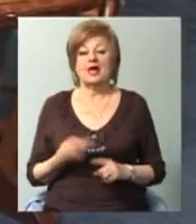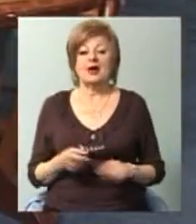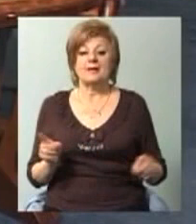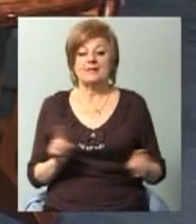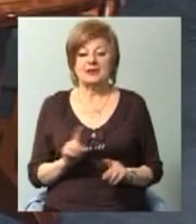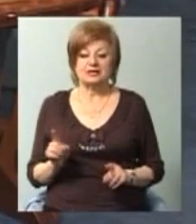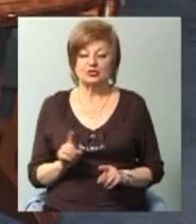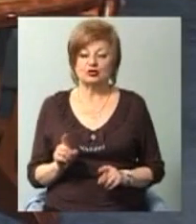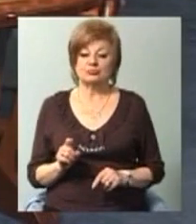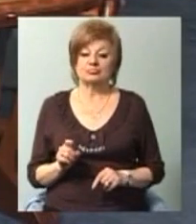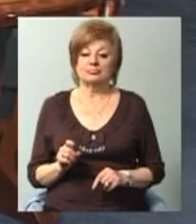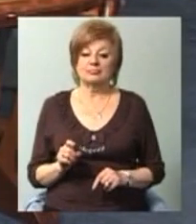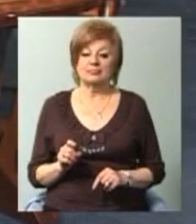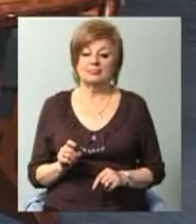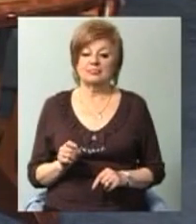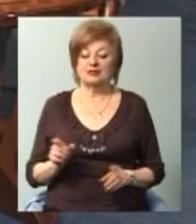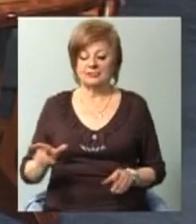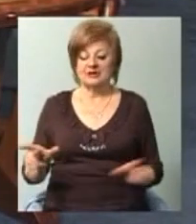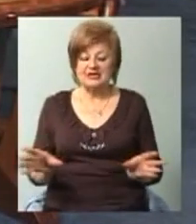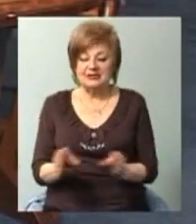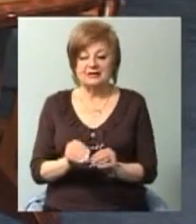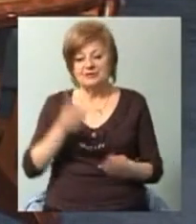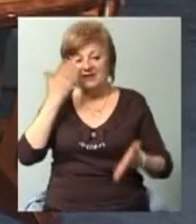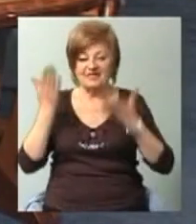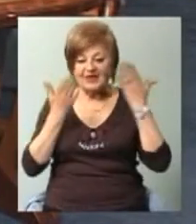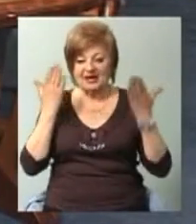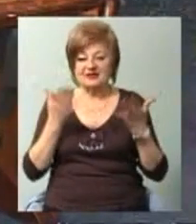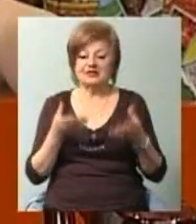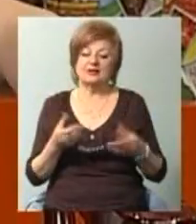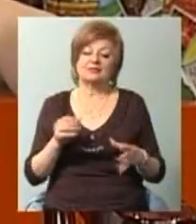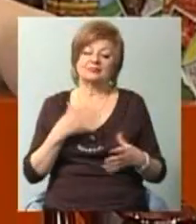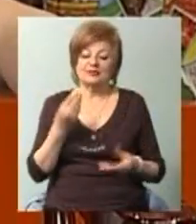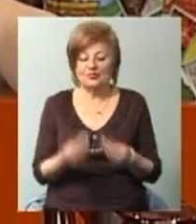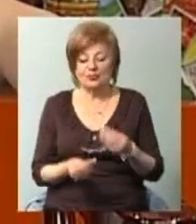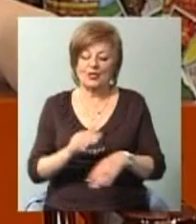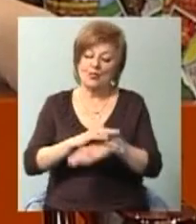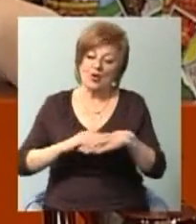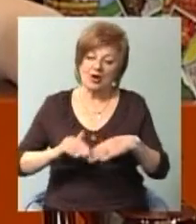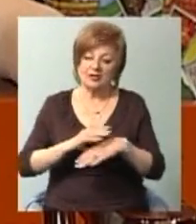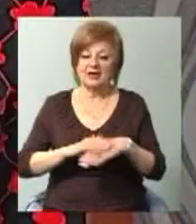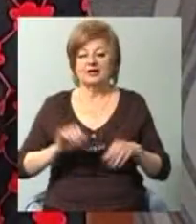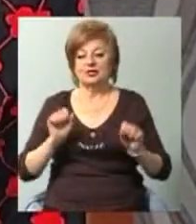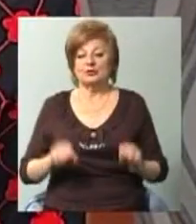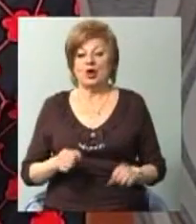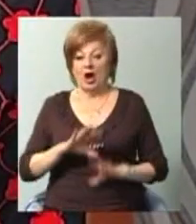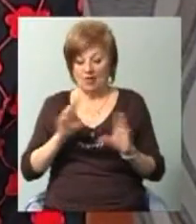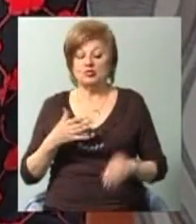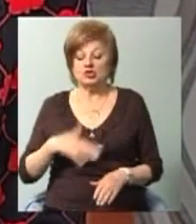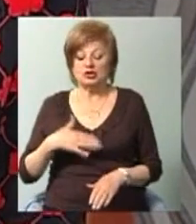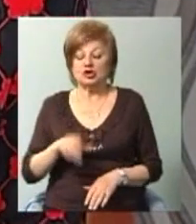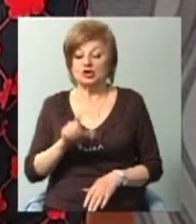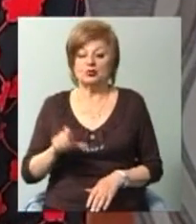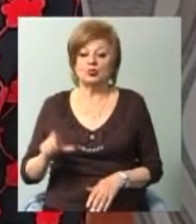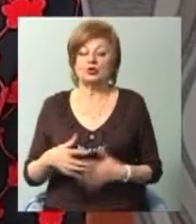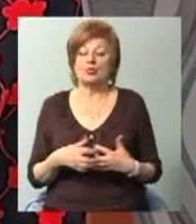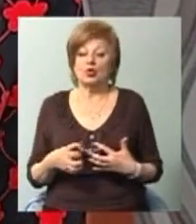вони з ними весело. Їх можна помняти, так, погладити. А ще для чого коти людям